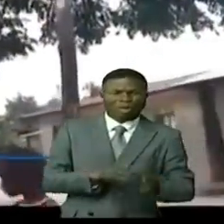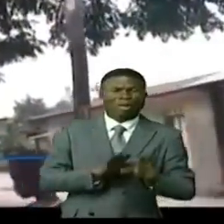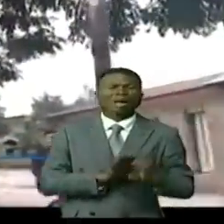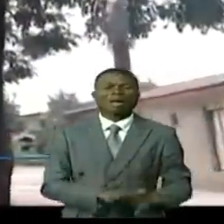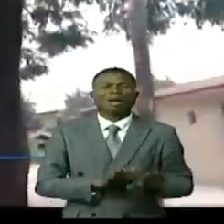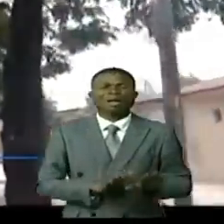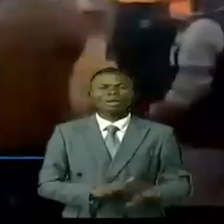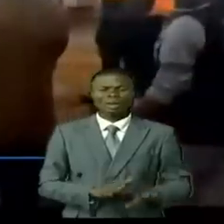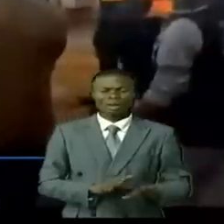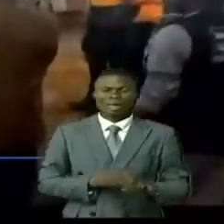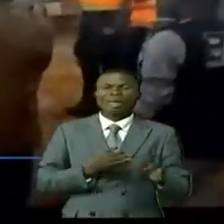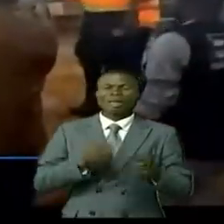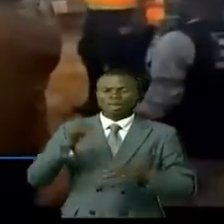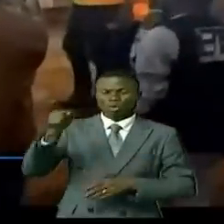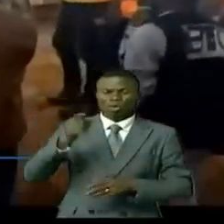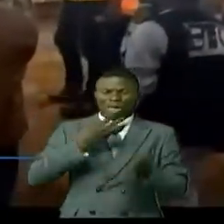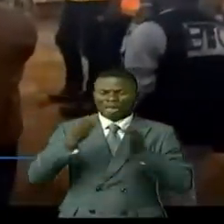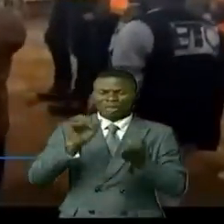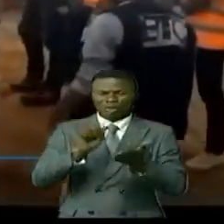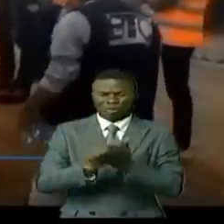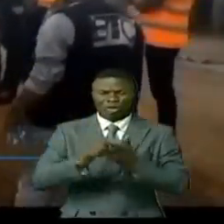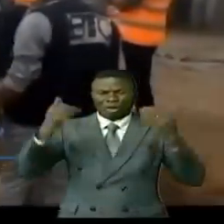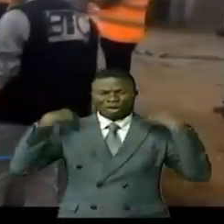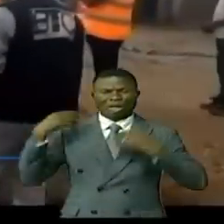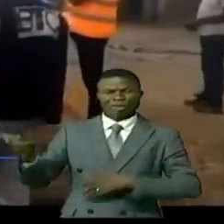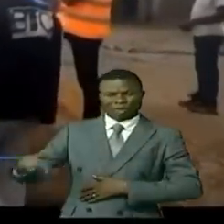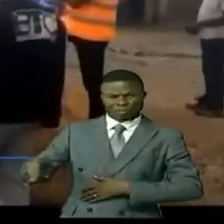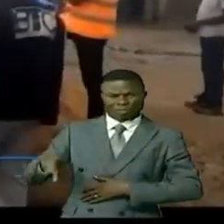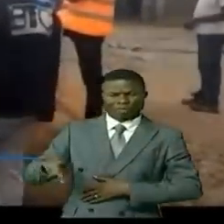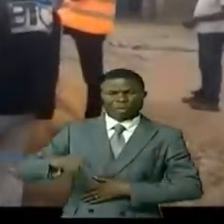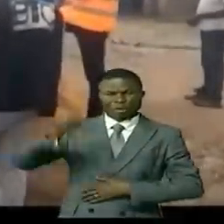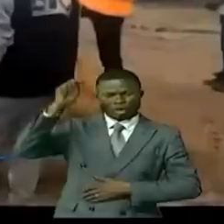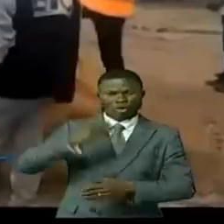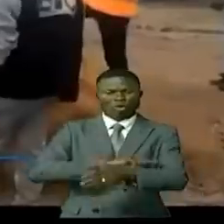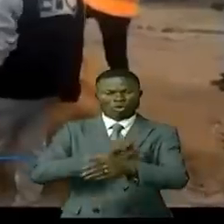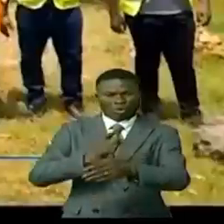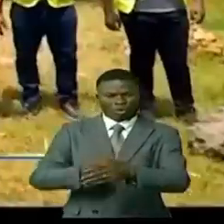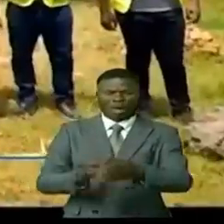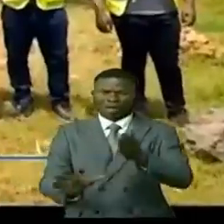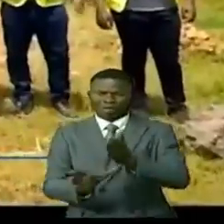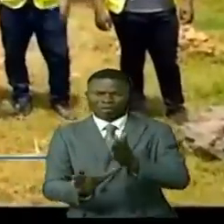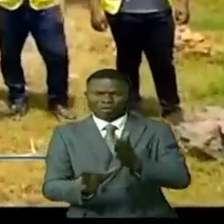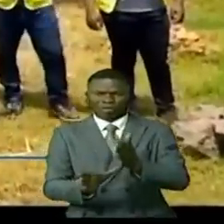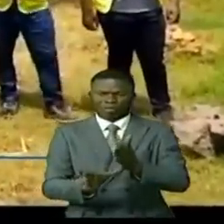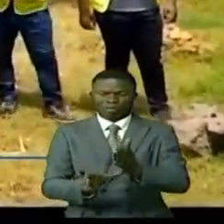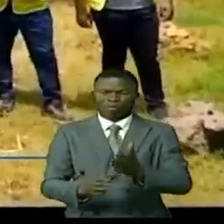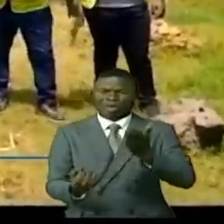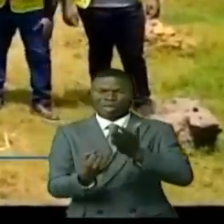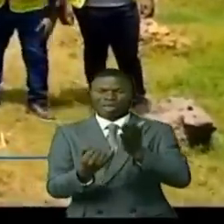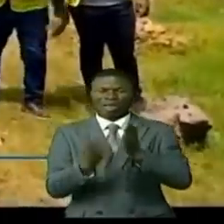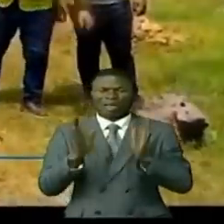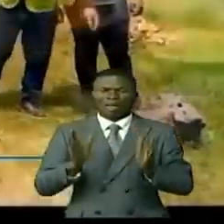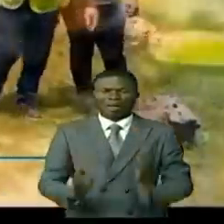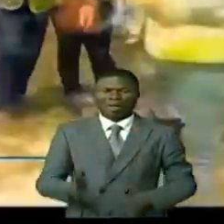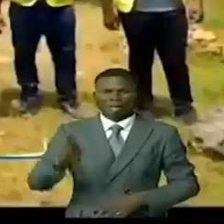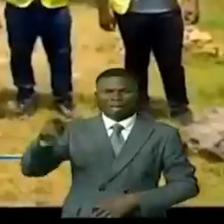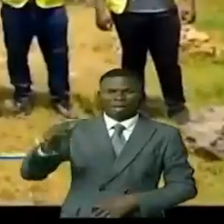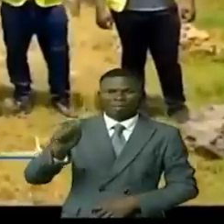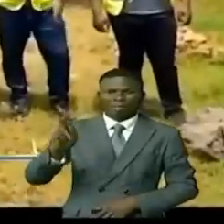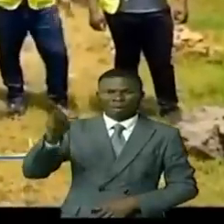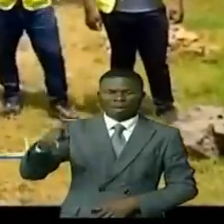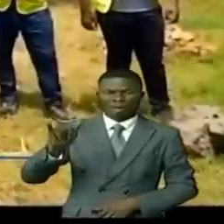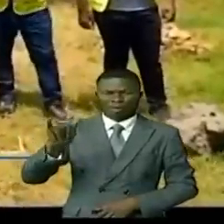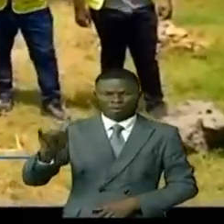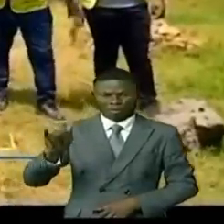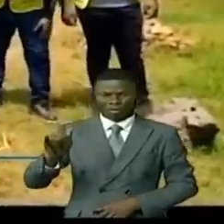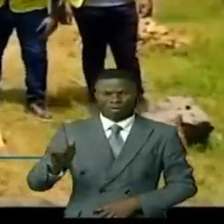à signifier. L'autorité provinciale de l'Office des routes Nord Kivu ad intérim, l'ingénieur Papi Minga. Faisant d'une